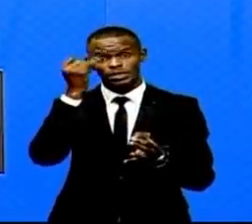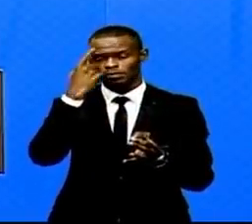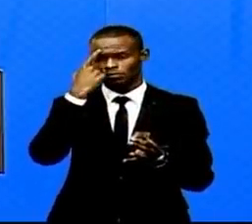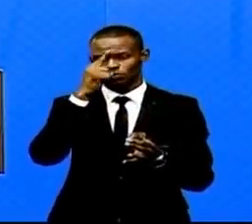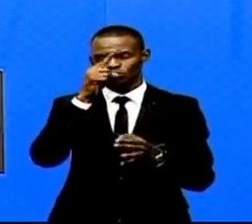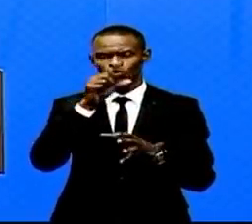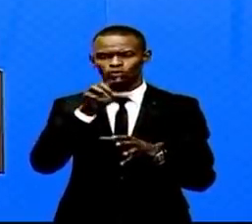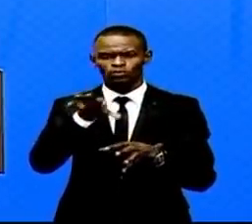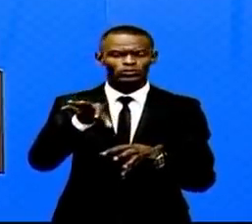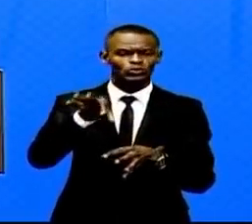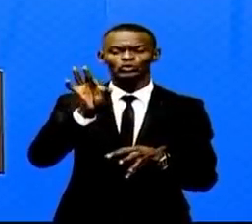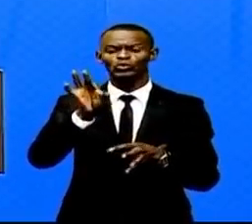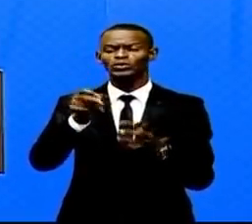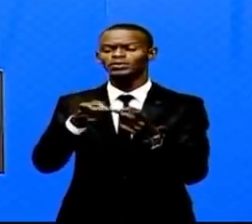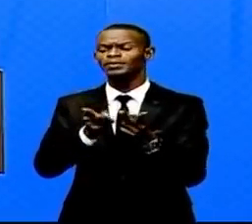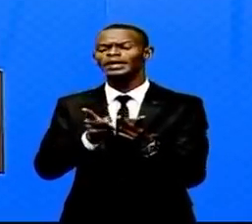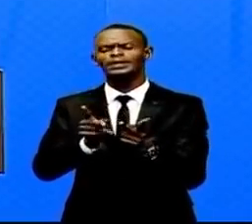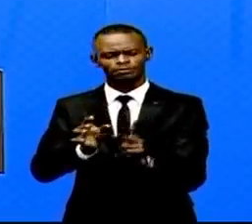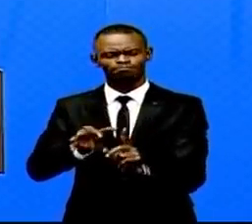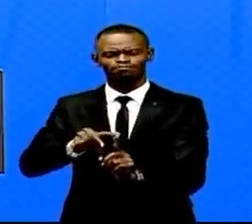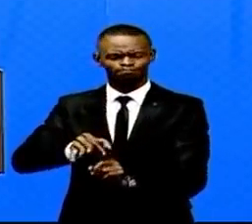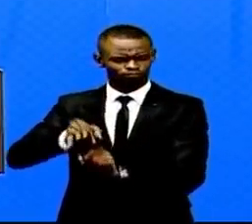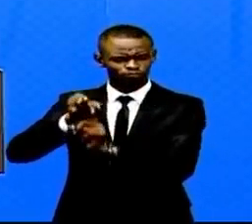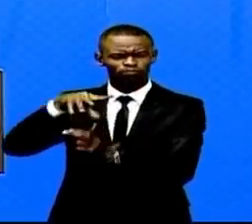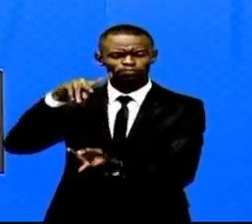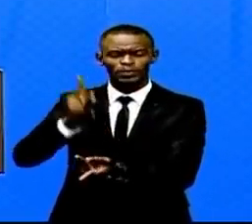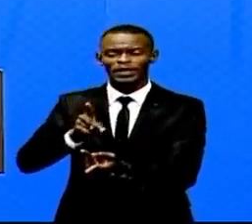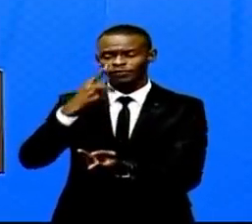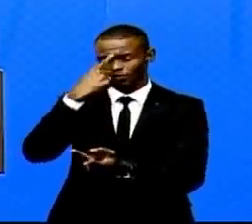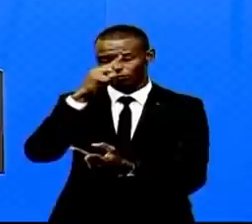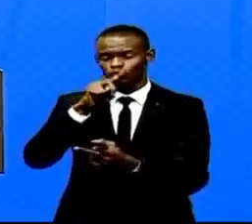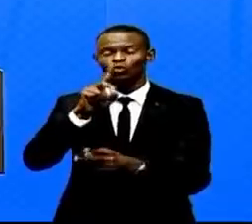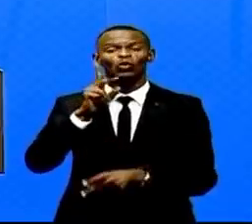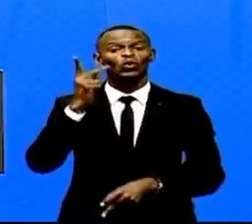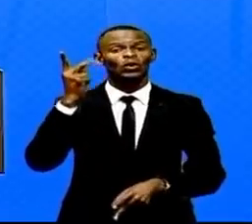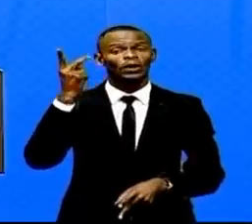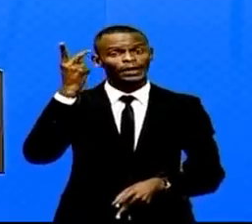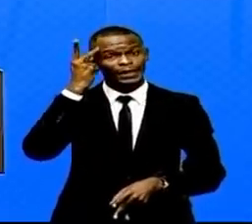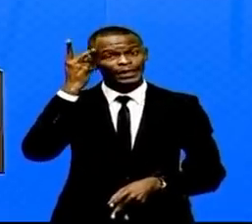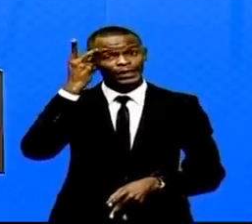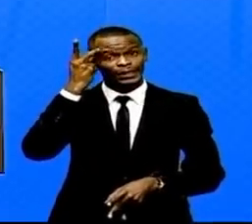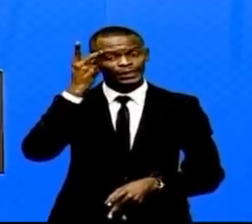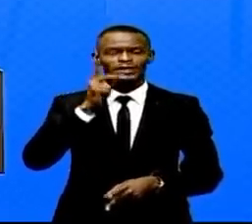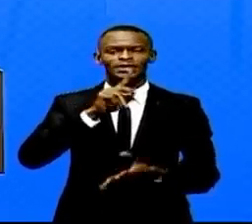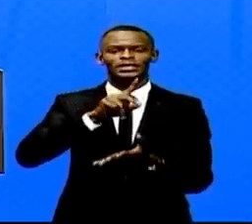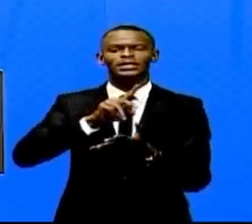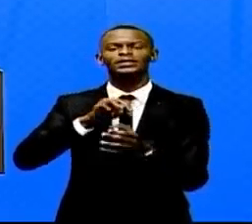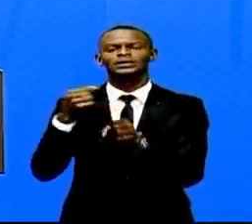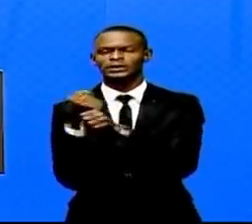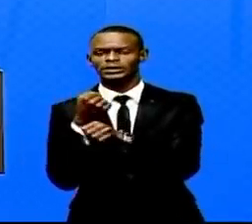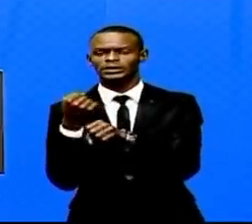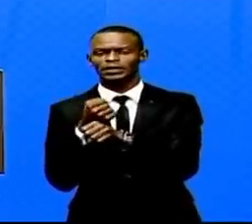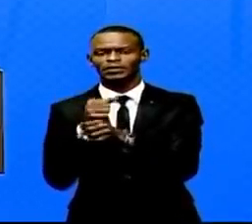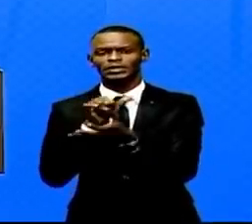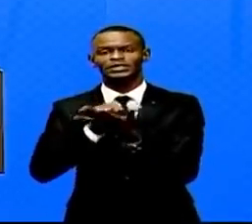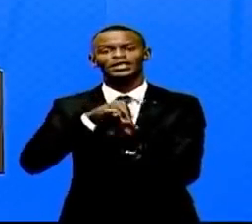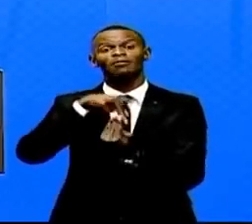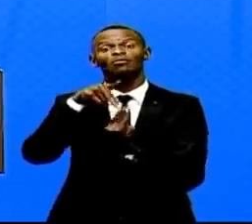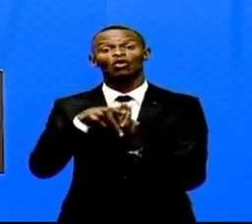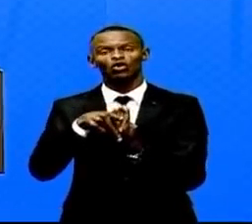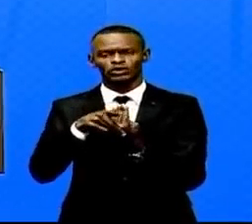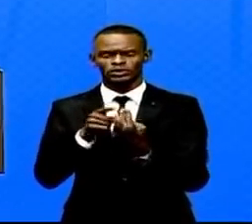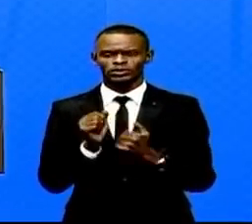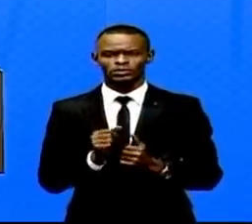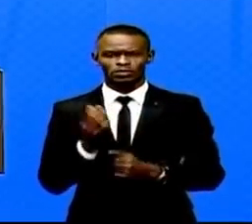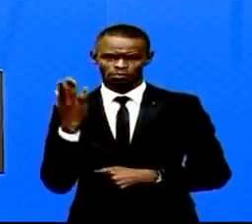KIN Emploi. Dans sa communication du 11 février 2022, lors de la 40e réunion du